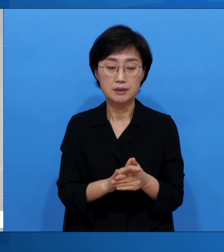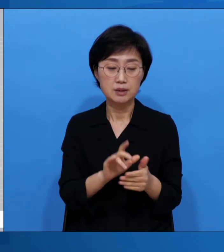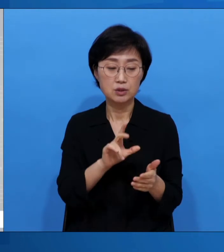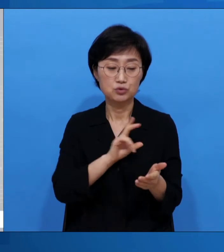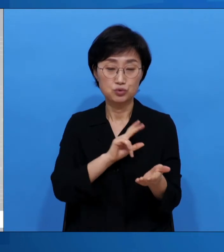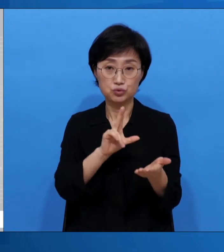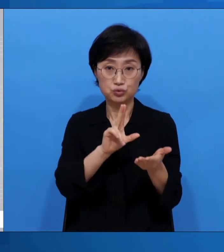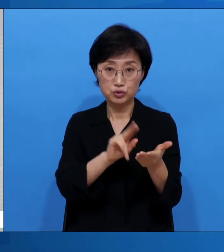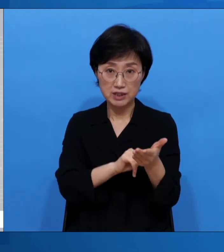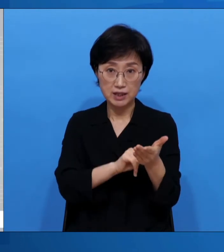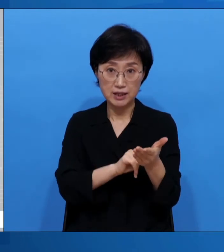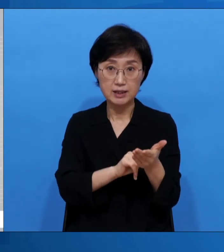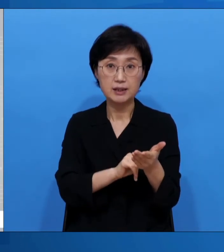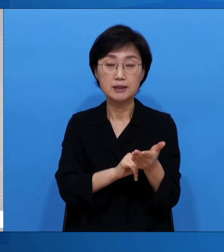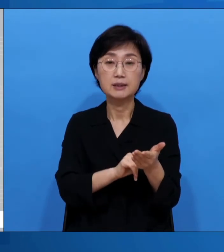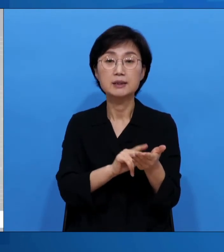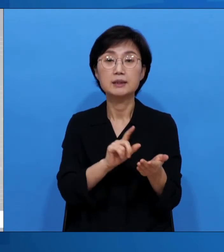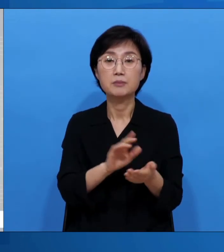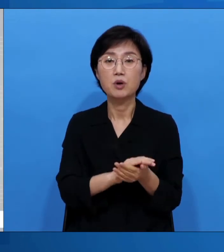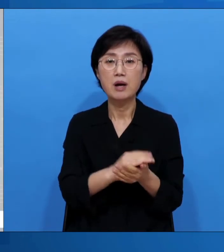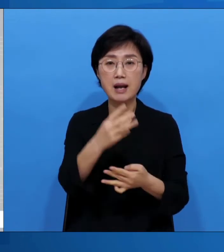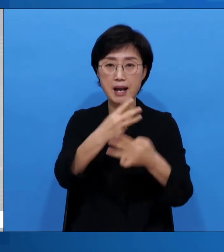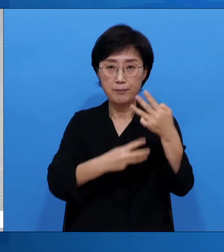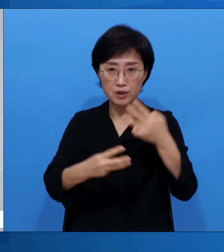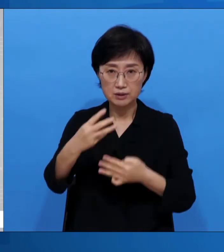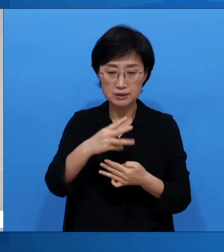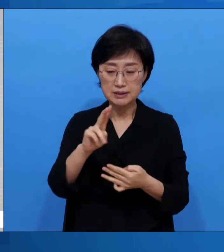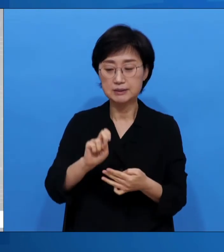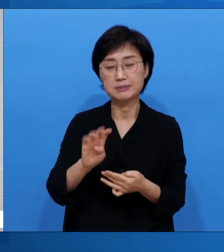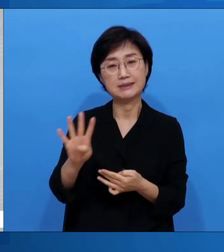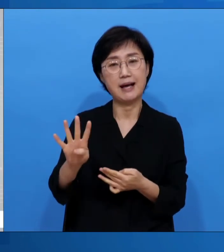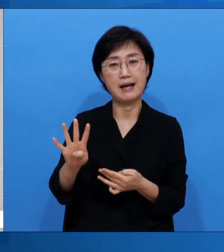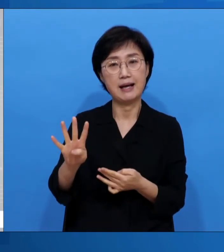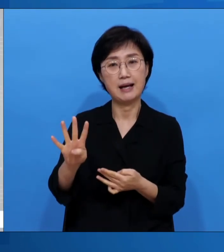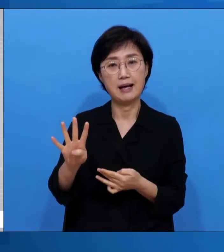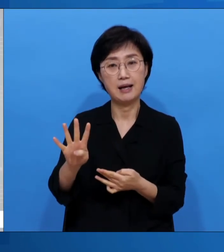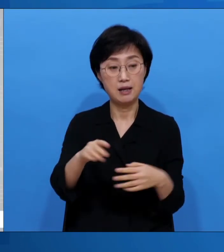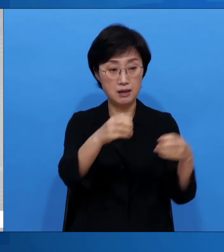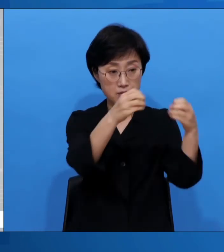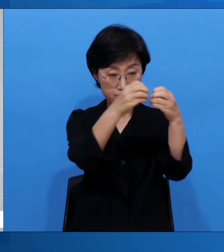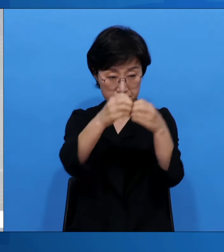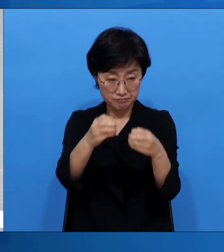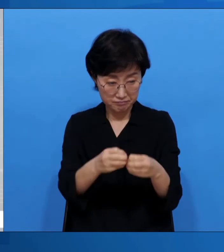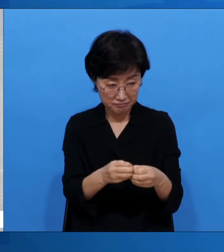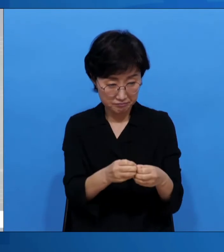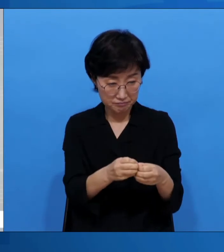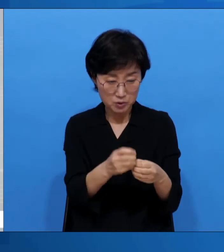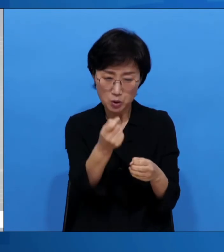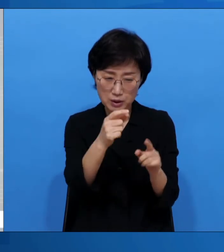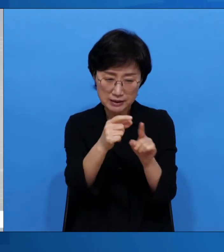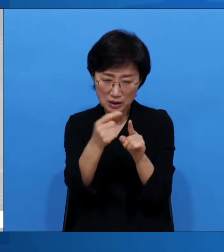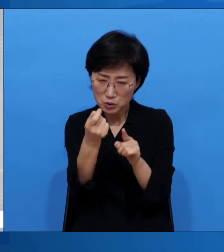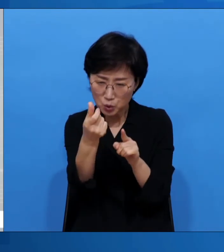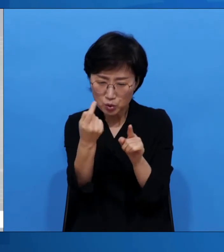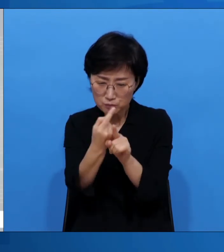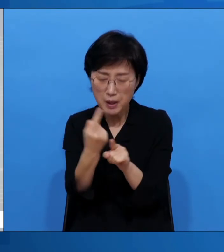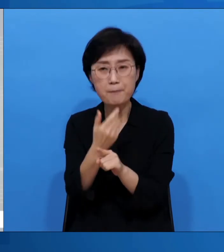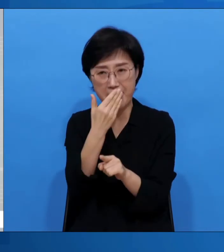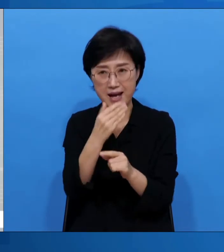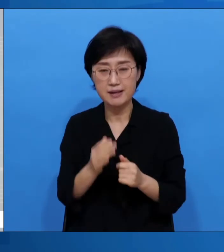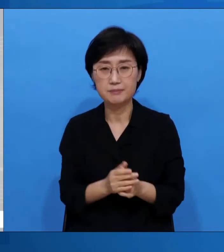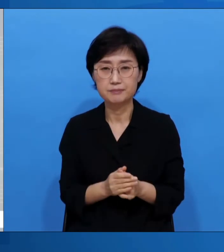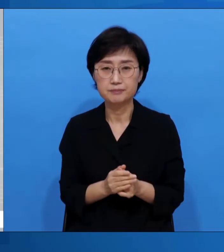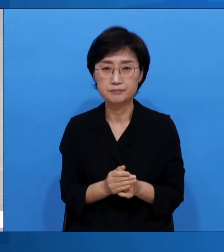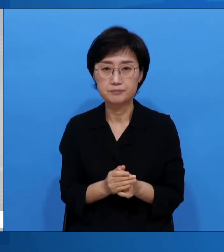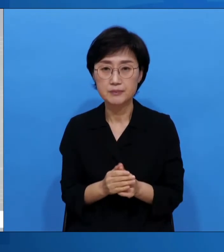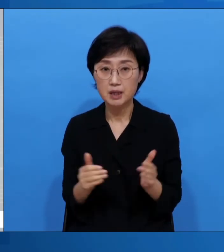24라는 제목으로 원작을 크게 훼손하지 않는 선에서 곡에 맞게 가사를 변경할 수 있습니다. 공모